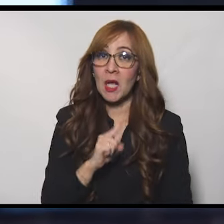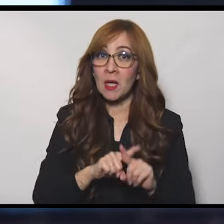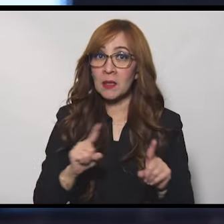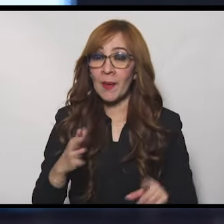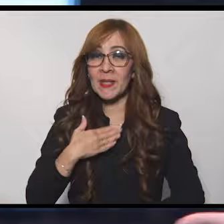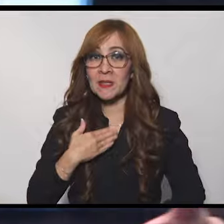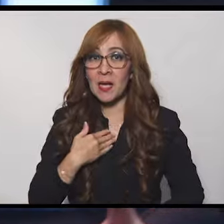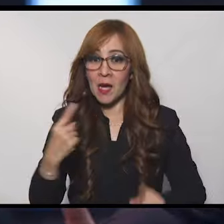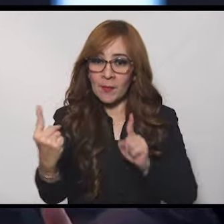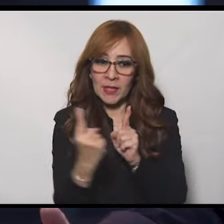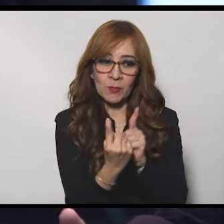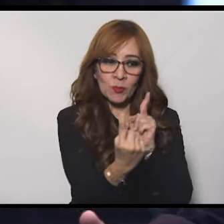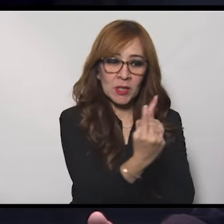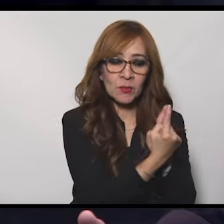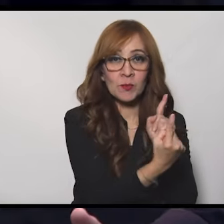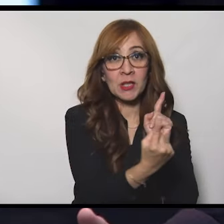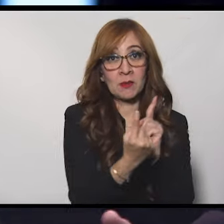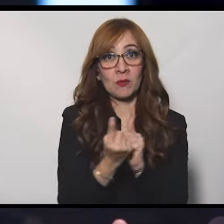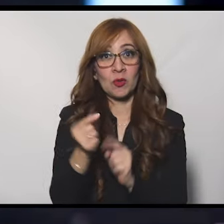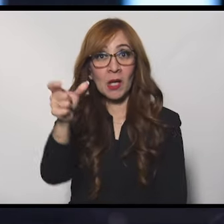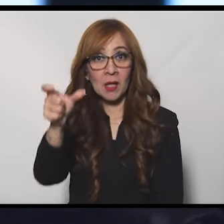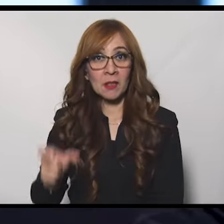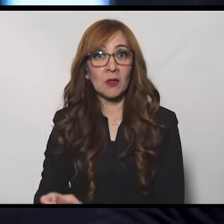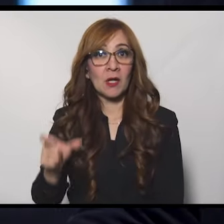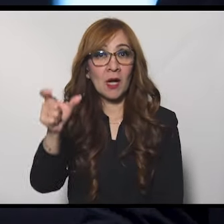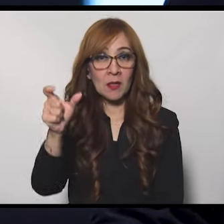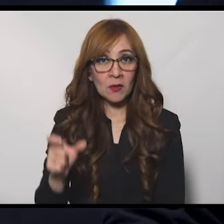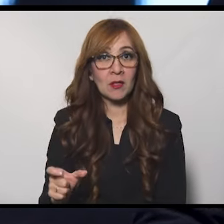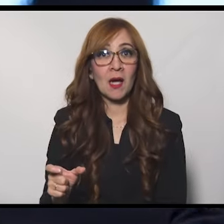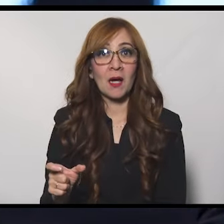saya dipertemukan dengan orang-orang